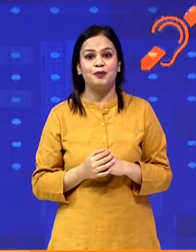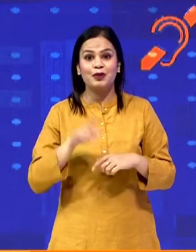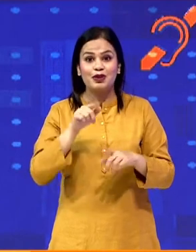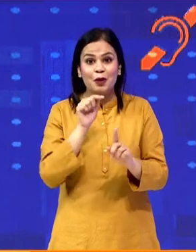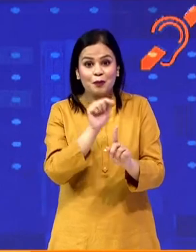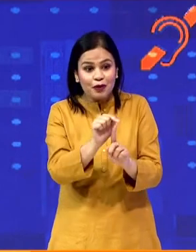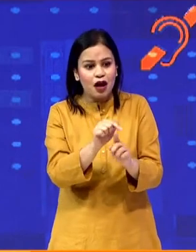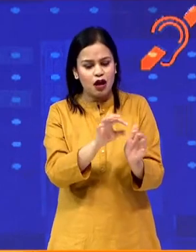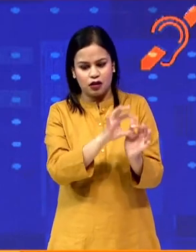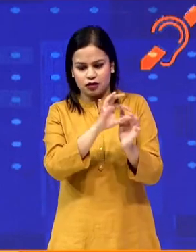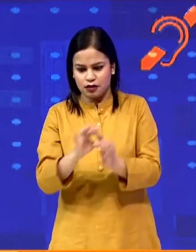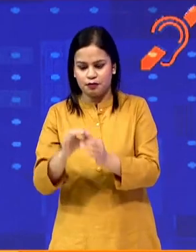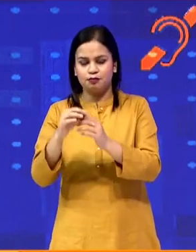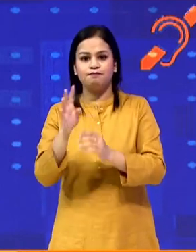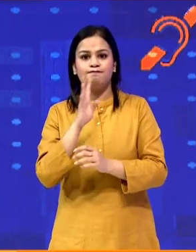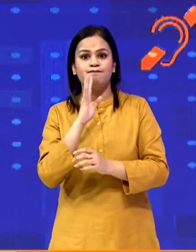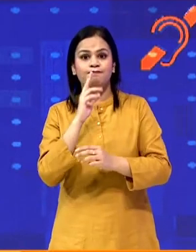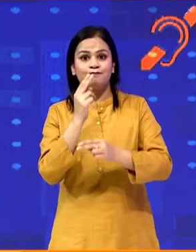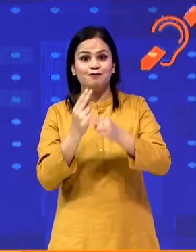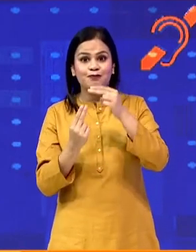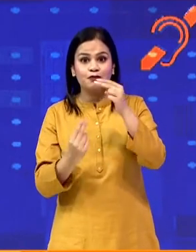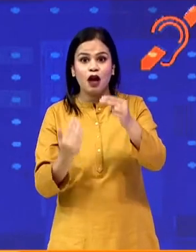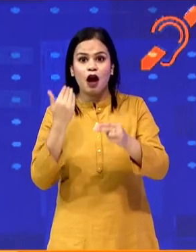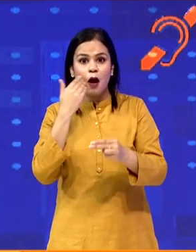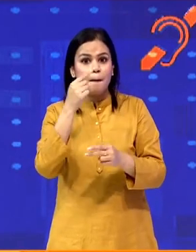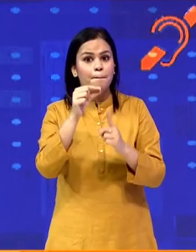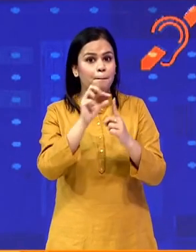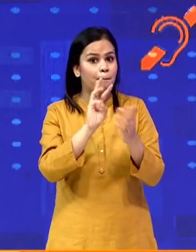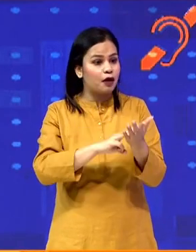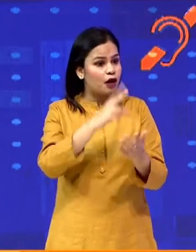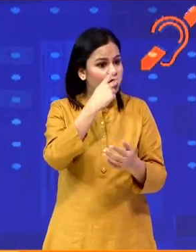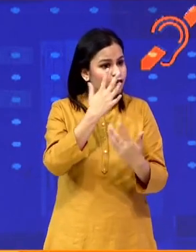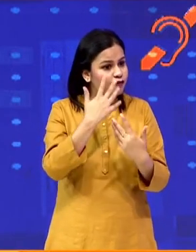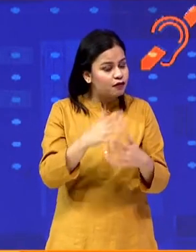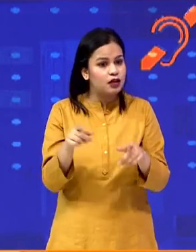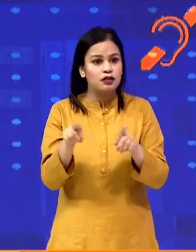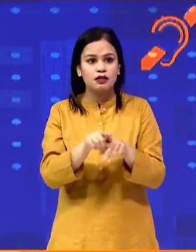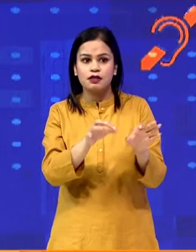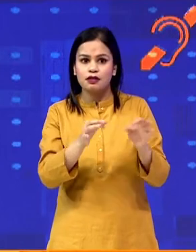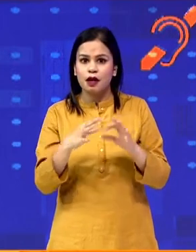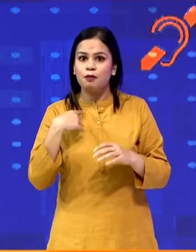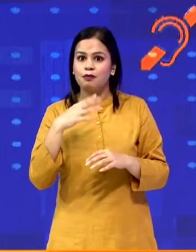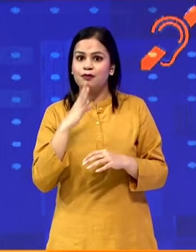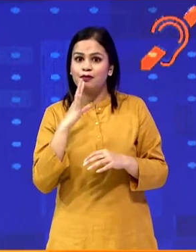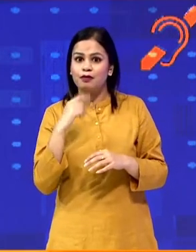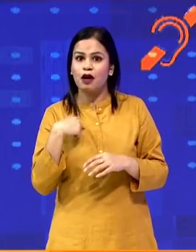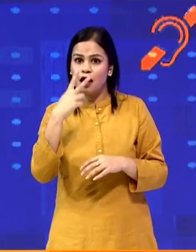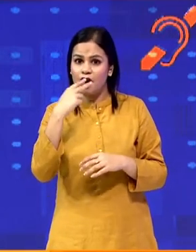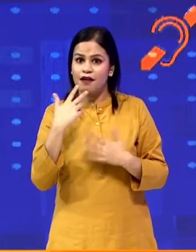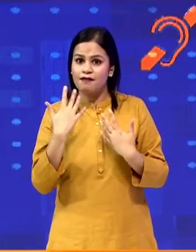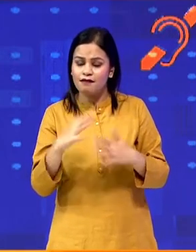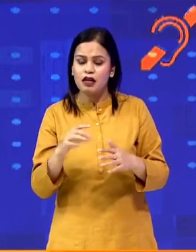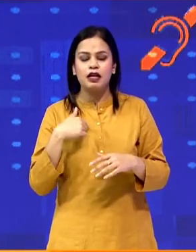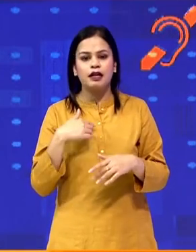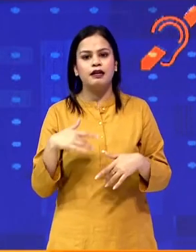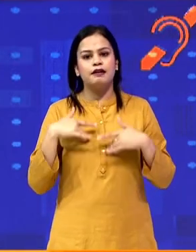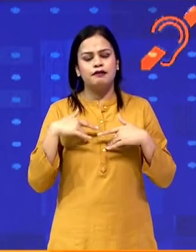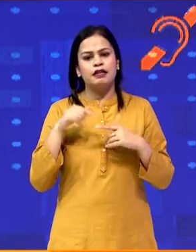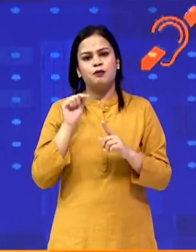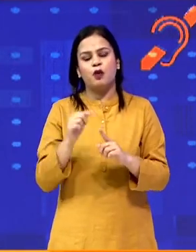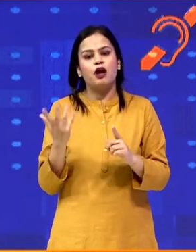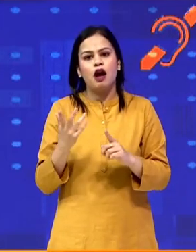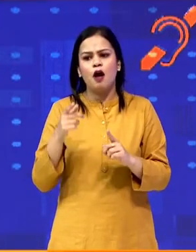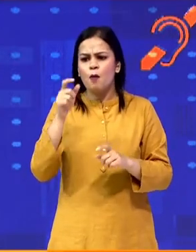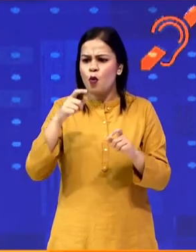बयान कर दे पर मैं भी राय और मुझे अफसोस है की उसे चीज को यह पॉलीटिकल करते